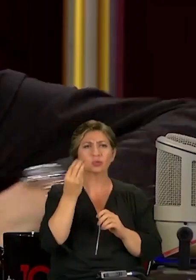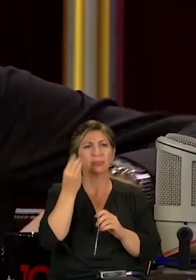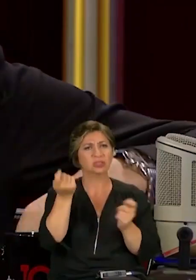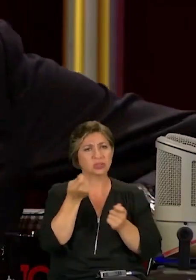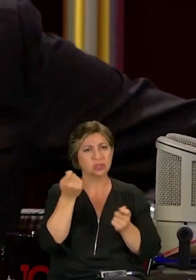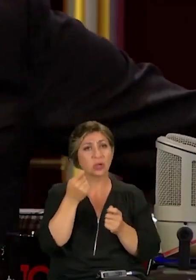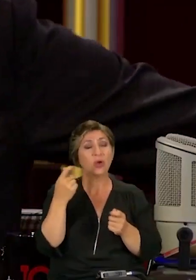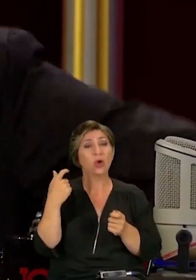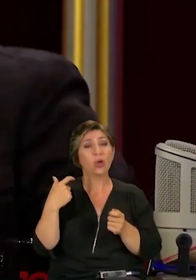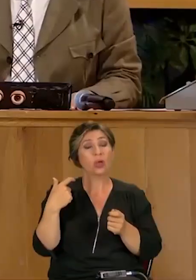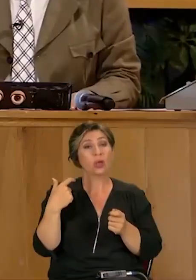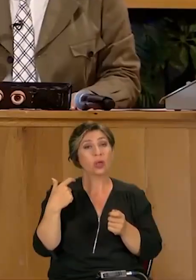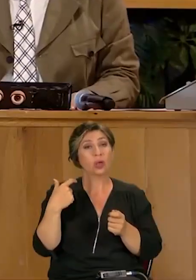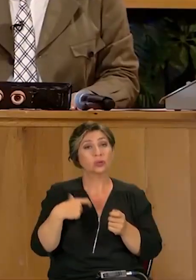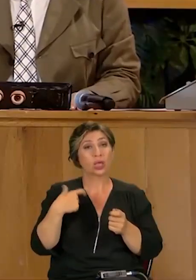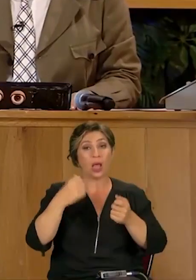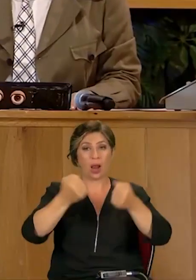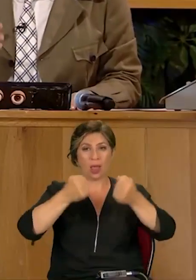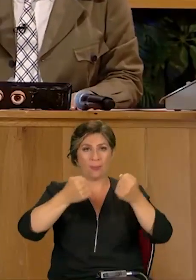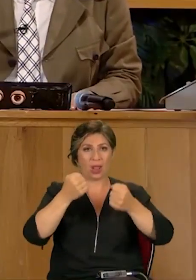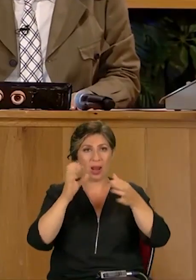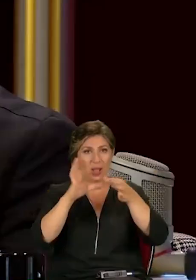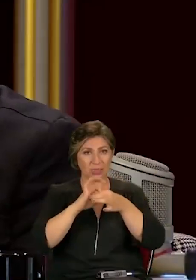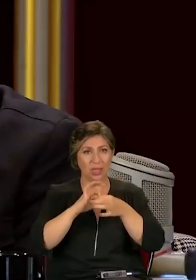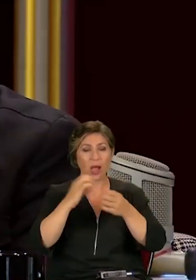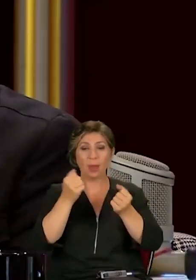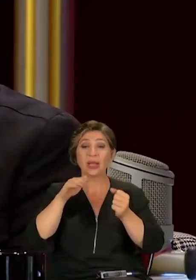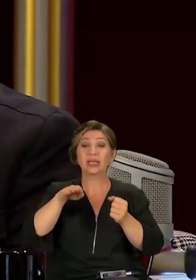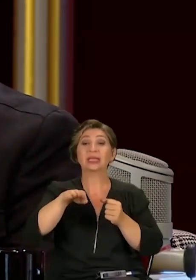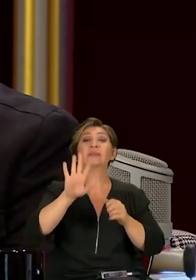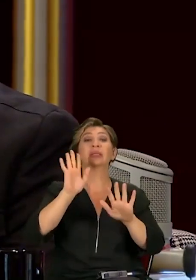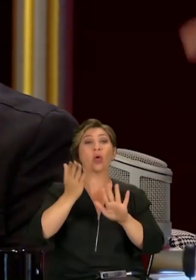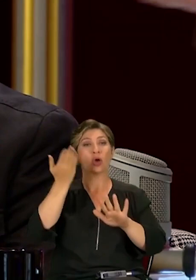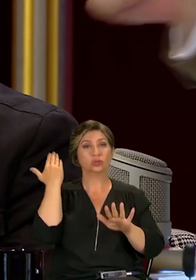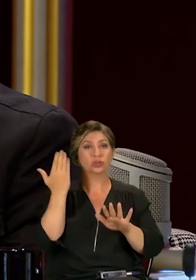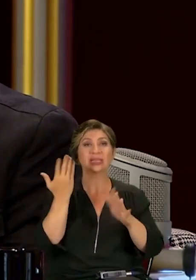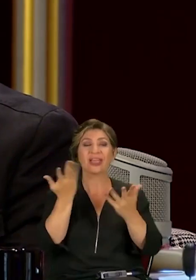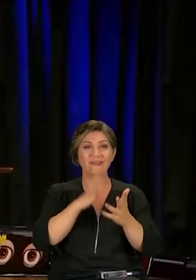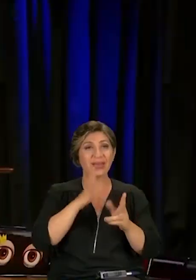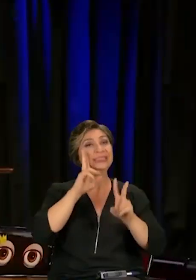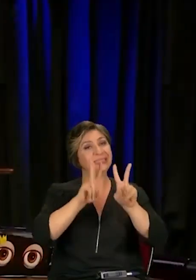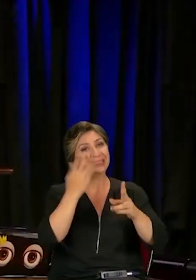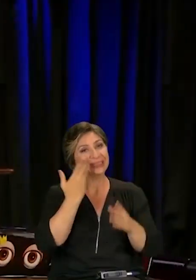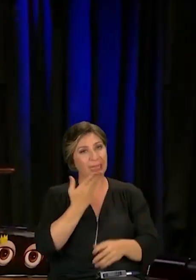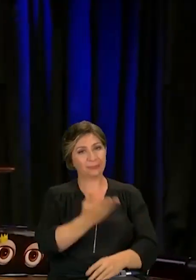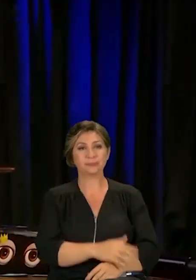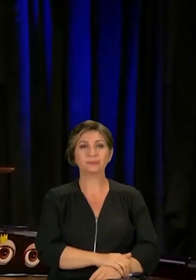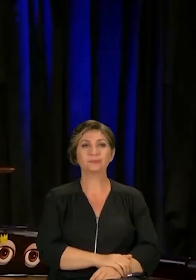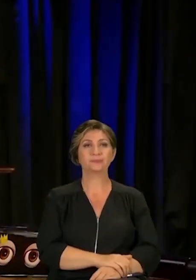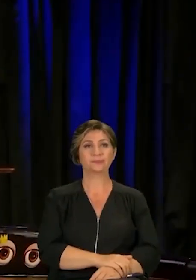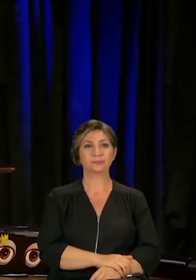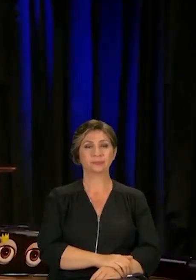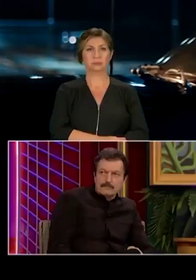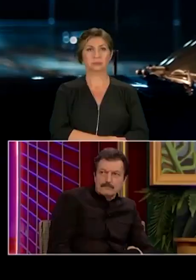iş. Evet. Özellikle arabalarla ilgili, araba hareket etmeden ne yapmamız gerektiğiyle ilgili onu da izleyelim lütfen. Çok duyarlı